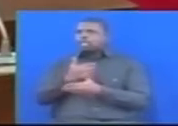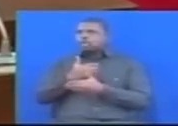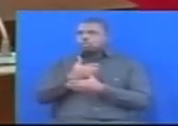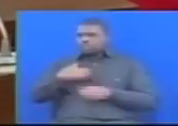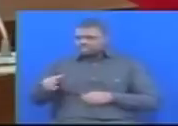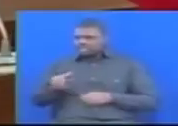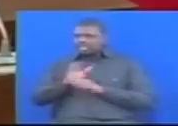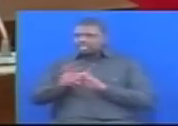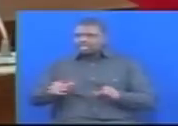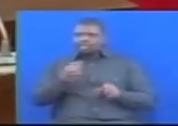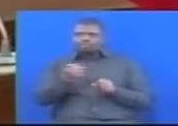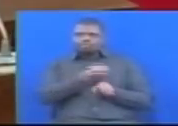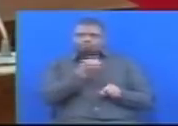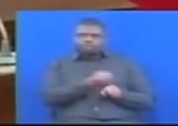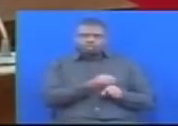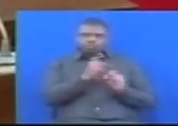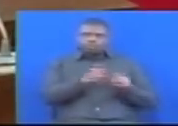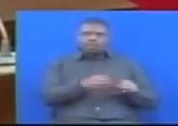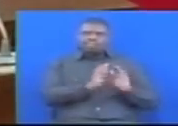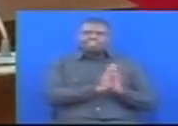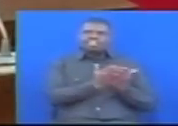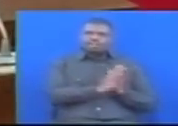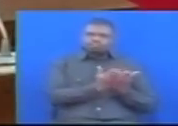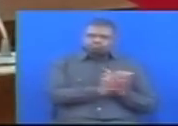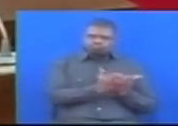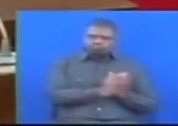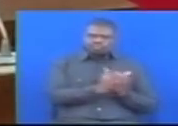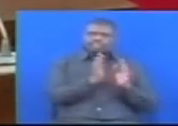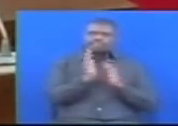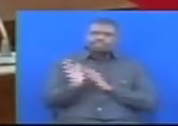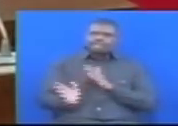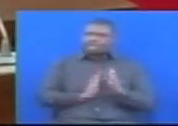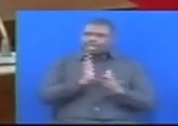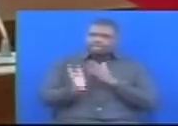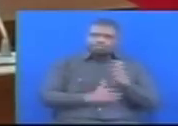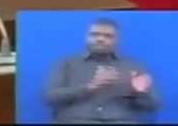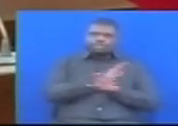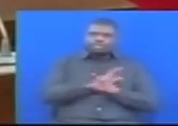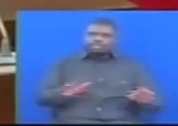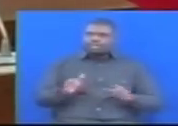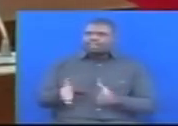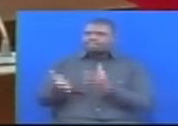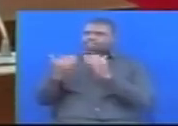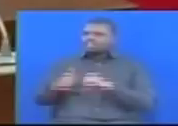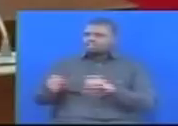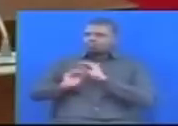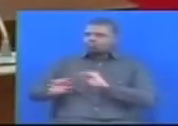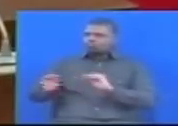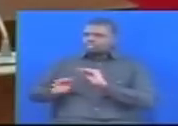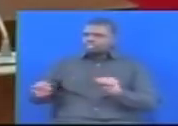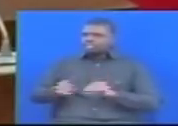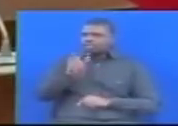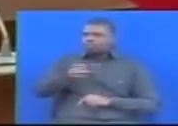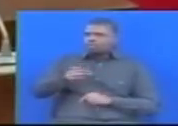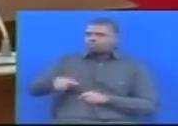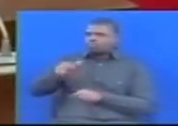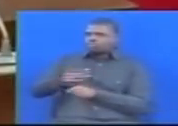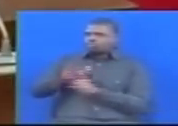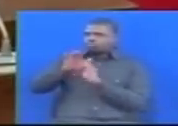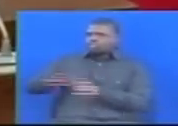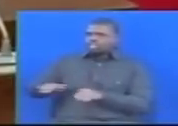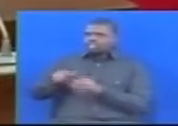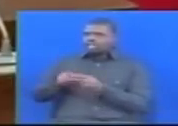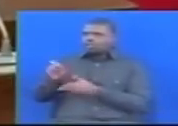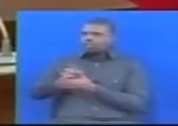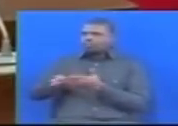tayari ilishashughulikia na kuna vitabu ambavyo vimeshatayarishwa ambavyo vinaweza kuwafundisha watu wengi, tukiacha